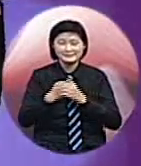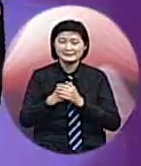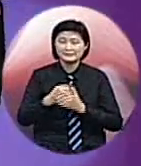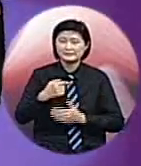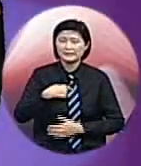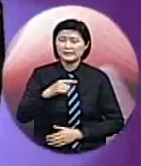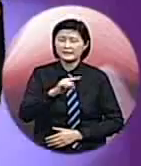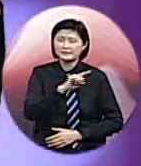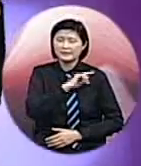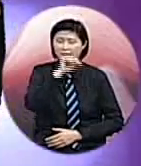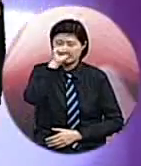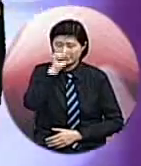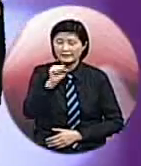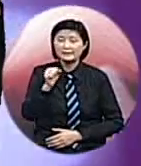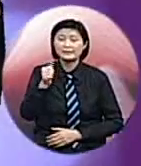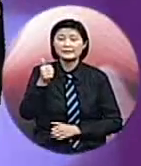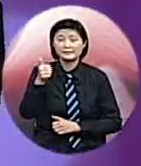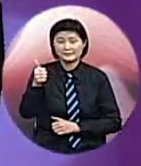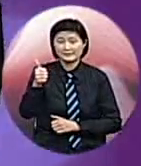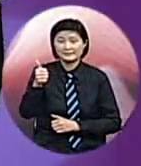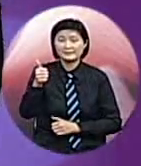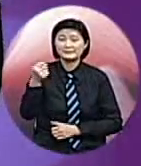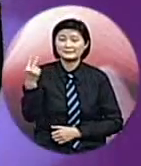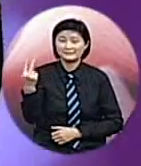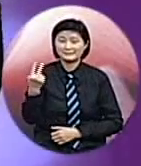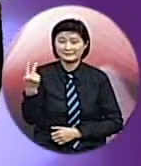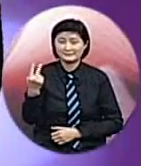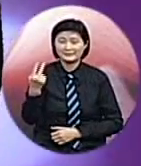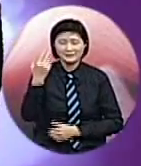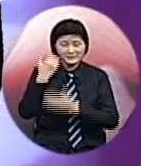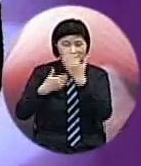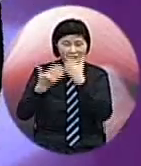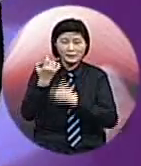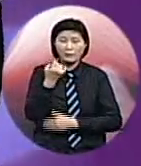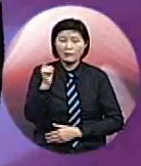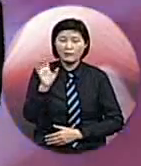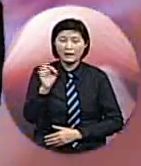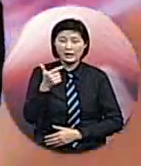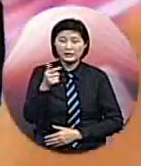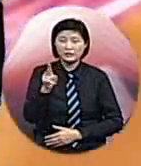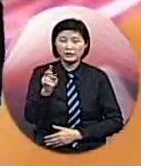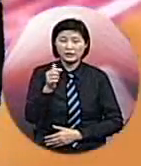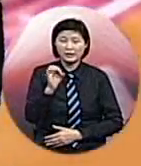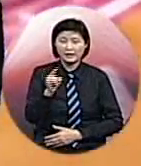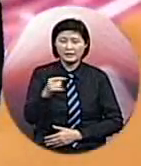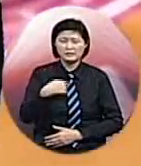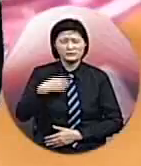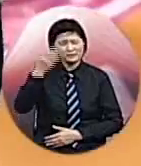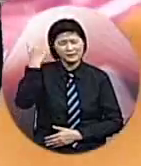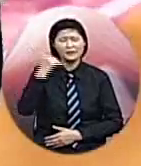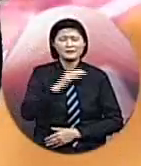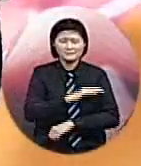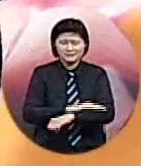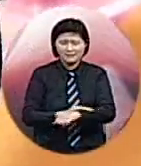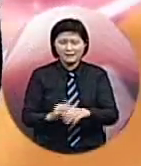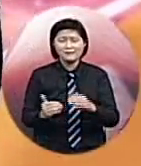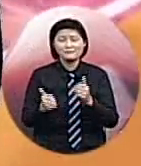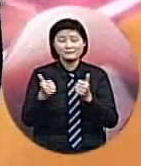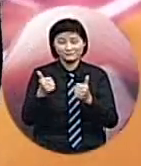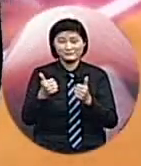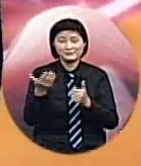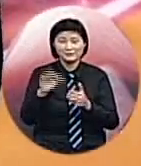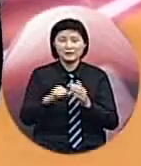제가 제일 좋아하는 이부영 길정아 씨. 아유. 왕년에. 예, 왕년에. 저도 괜찮게 나갔었는데. 예, 왕년에. 왕년에 괜찮지.